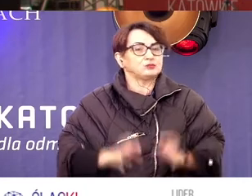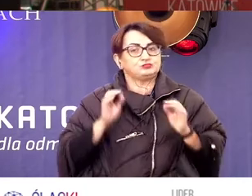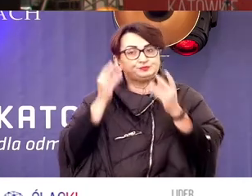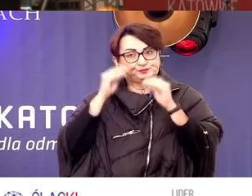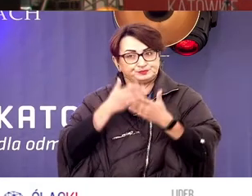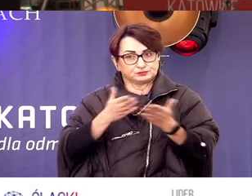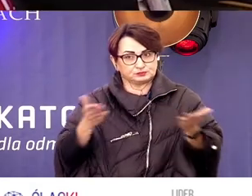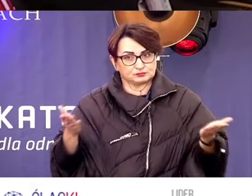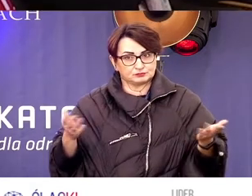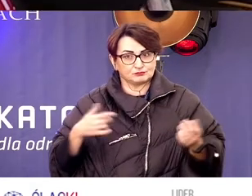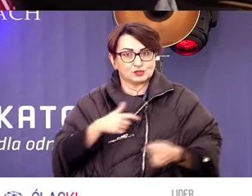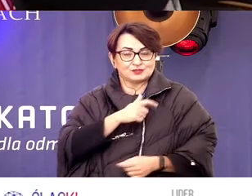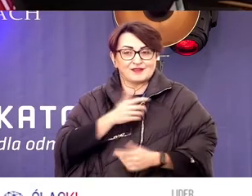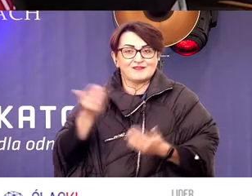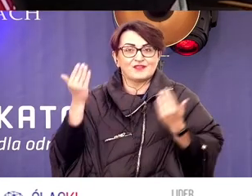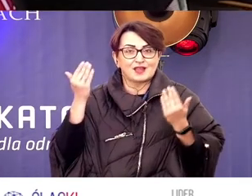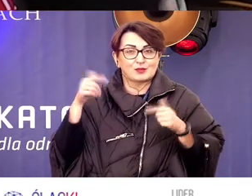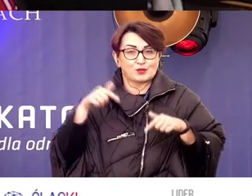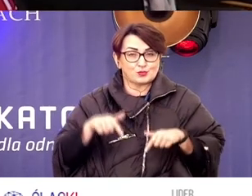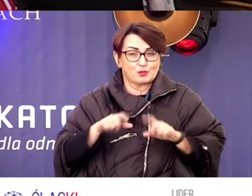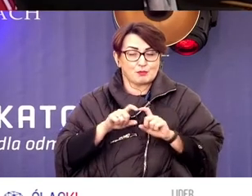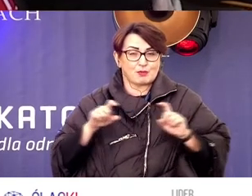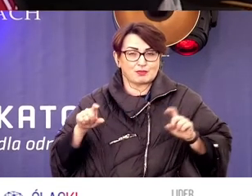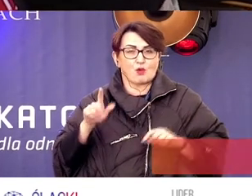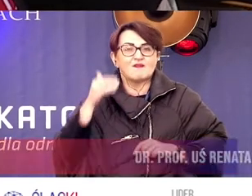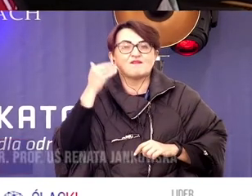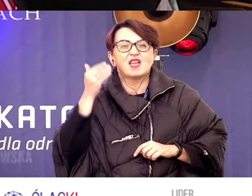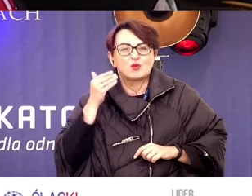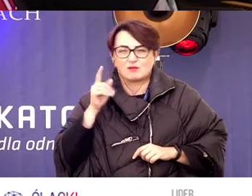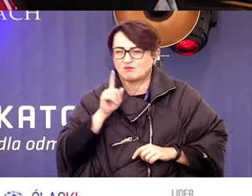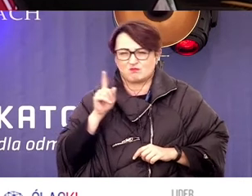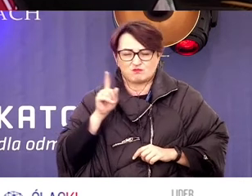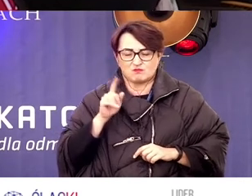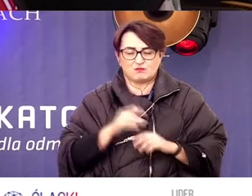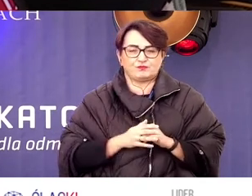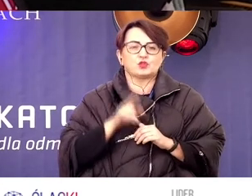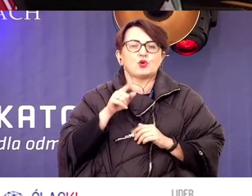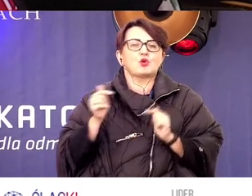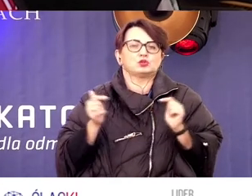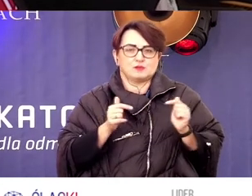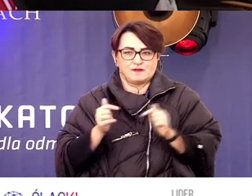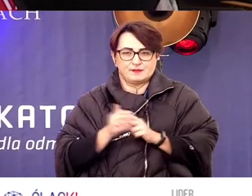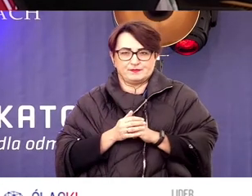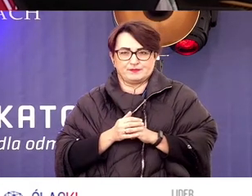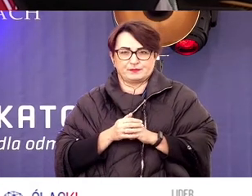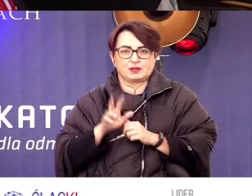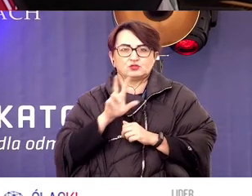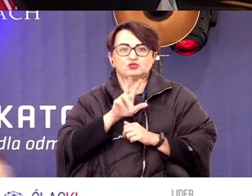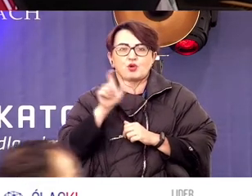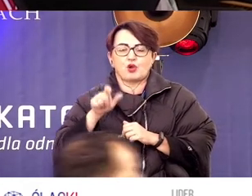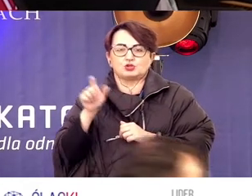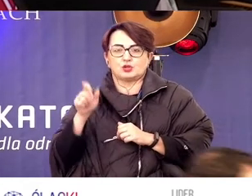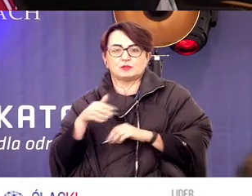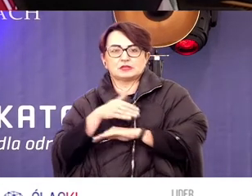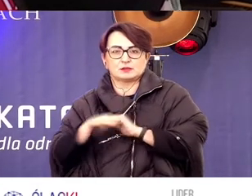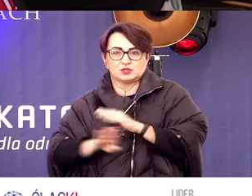Szanowni Państwo, bardzo serdecznie witam na naszym panelu. To nie będzie wykład, tak jak tutaj było zapowiedziane, to będzie rozmowa. Mamy trzech dyplomatów, pana